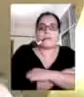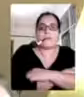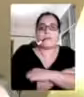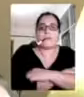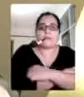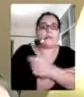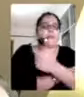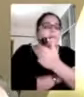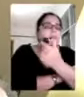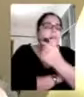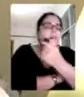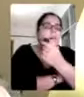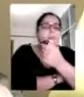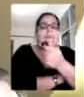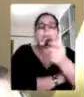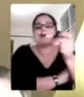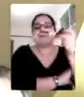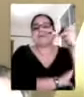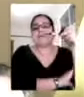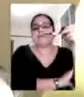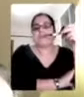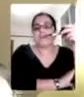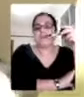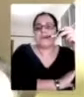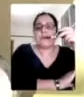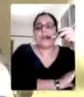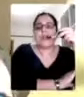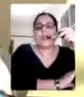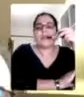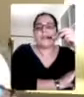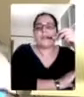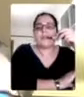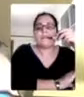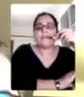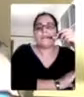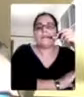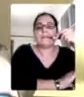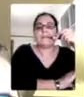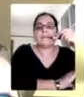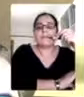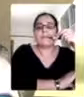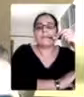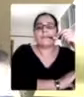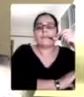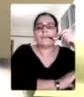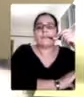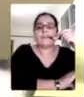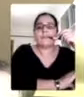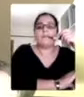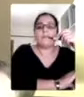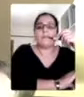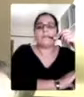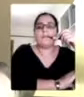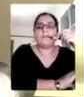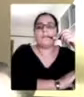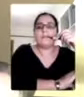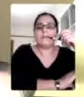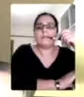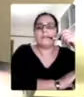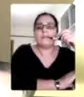kalitesini şey yapmak için tam manasıyla anlayabilmek için benim çakmak ustasına götürmüştüm. Sökü